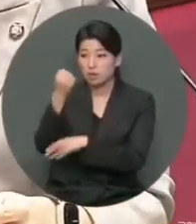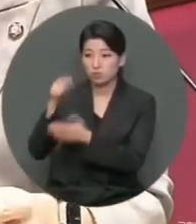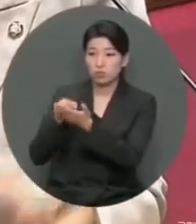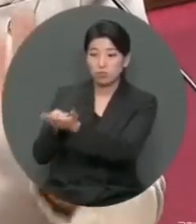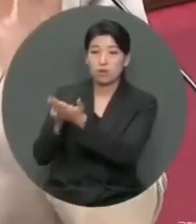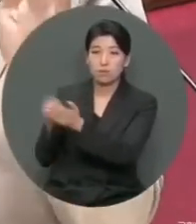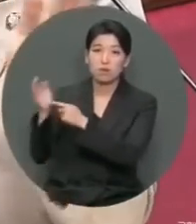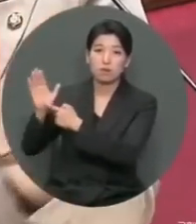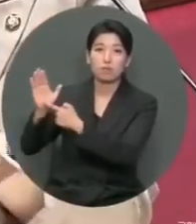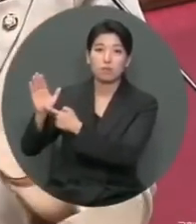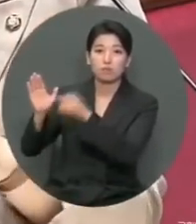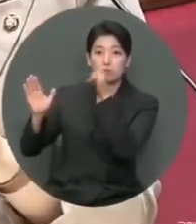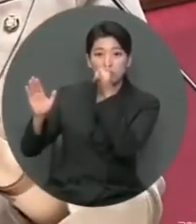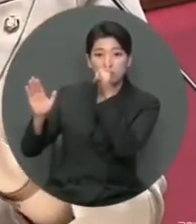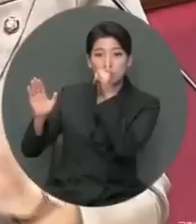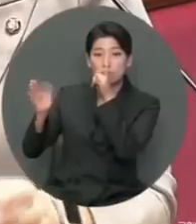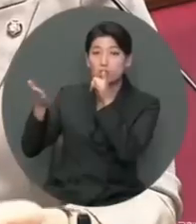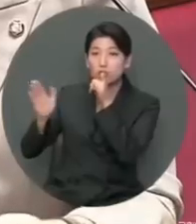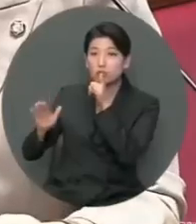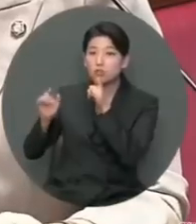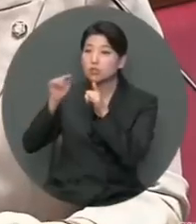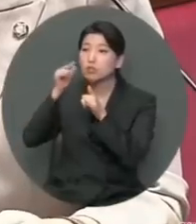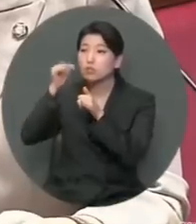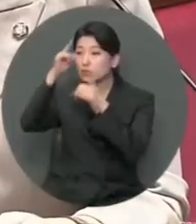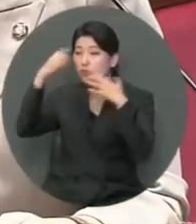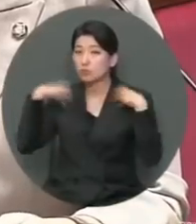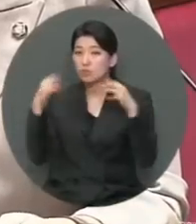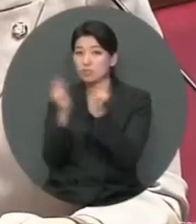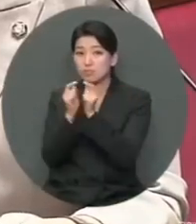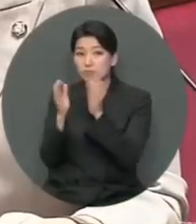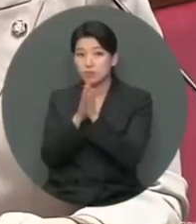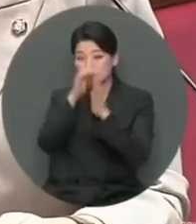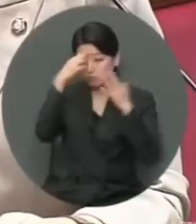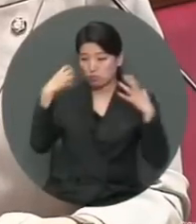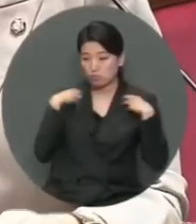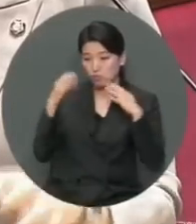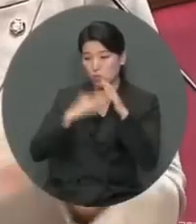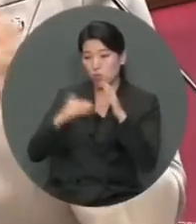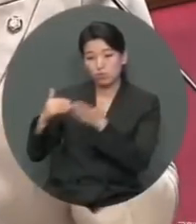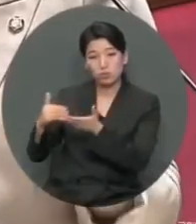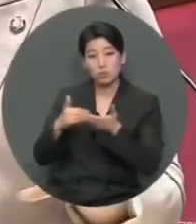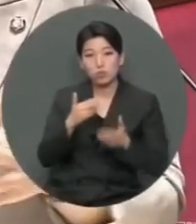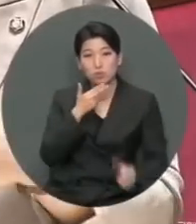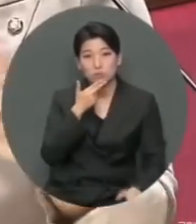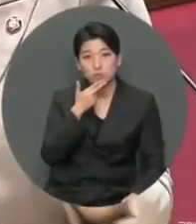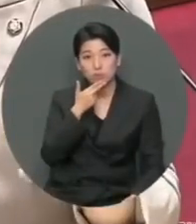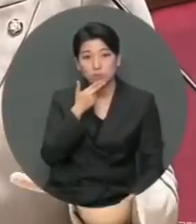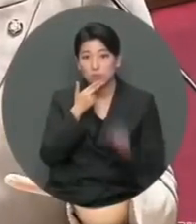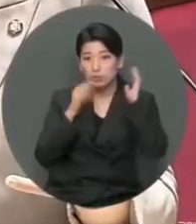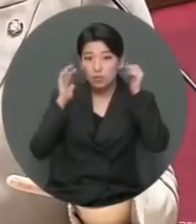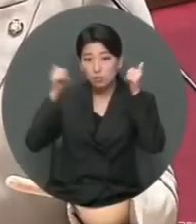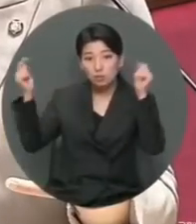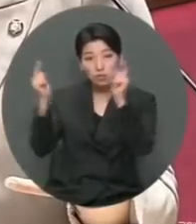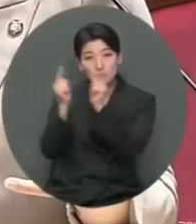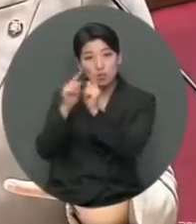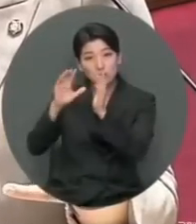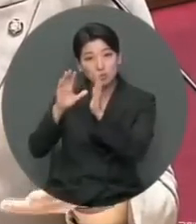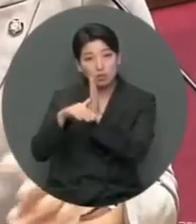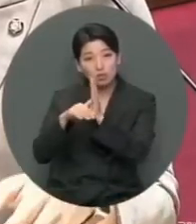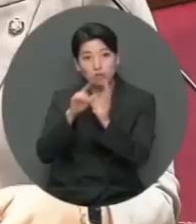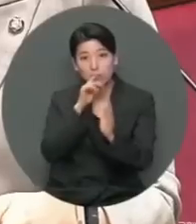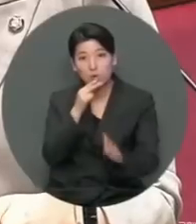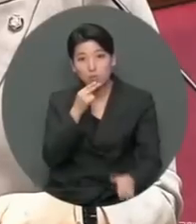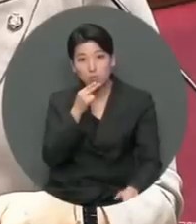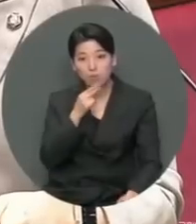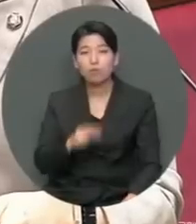계속 있었는데 정부 대 정부 사이에서는 아무 언급이 없었다는 건가요? 없습니다. 정상회담 때도 아무 언급이 네, 없었고요?